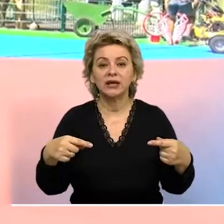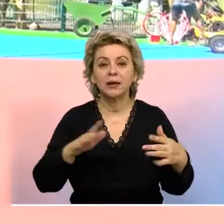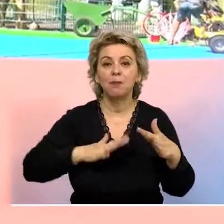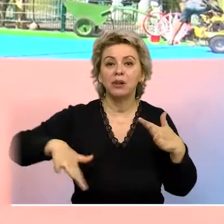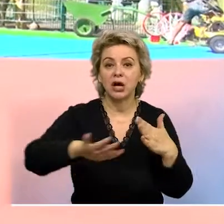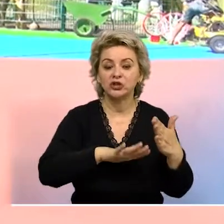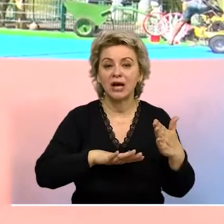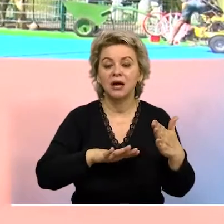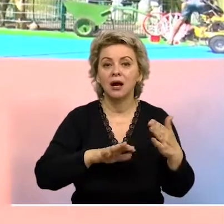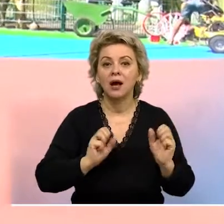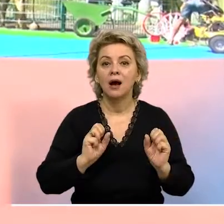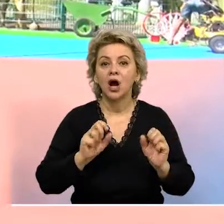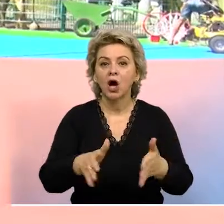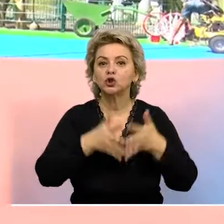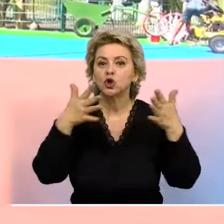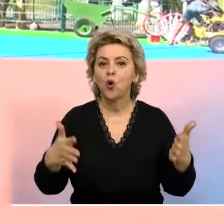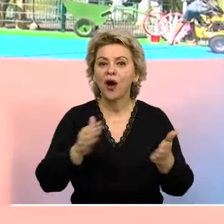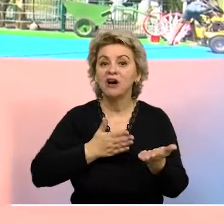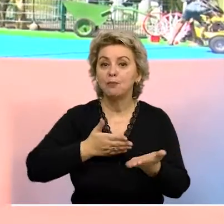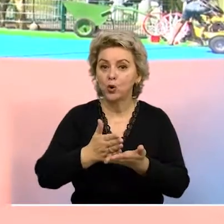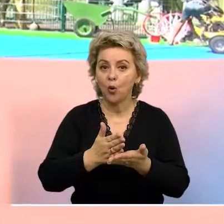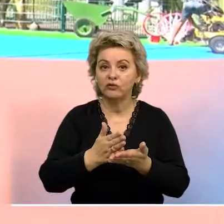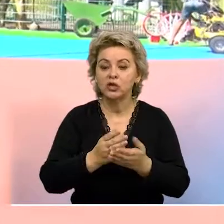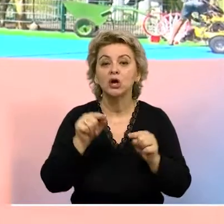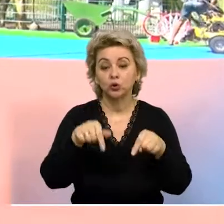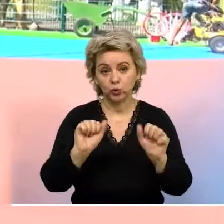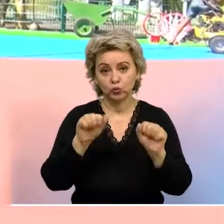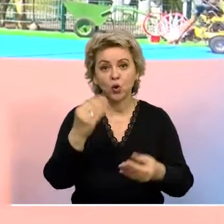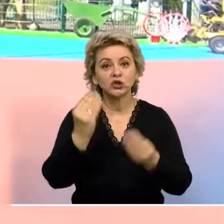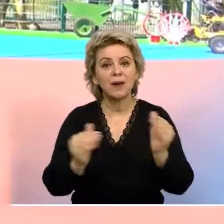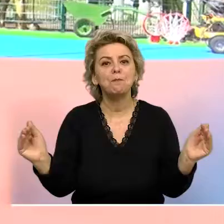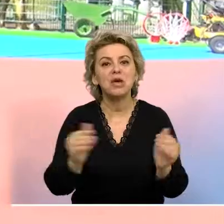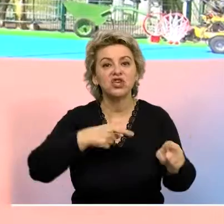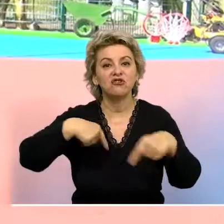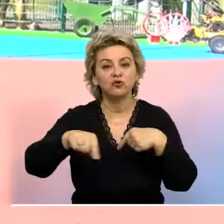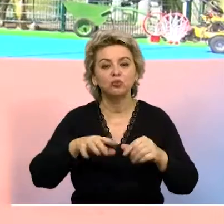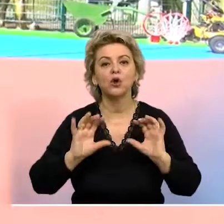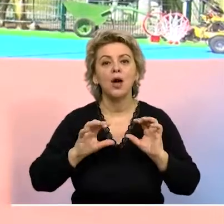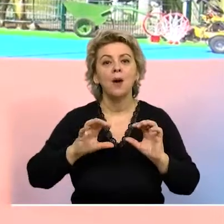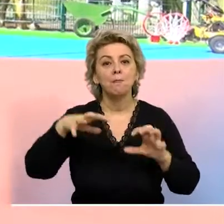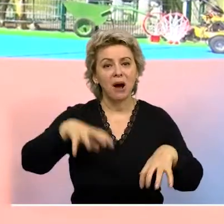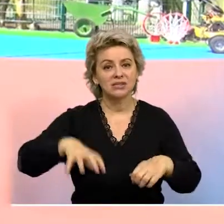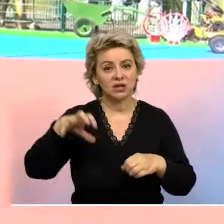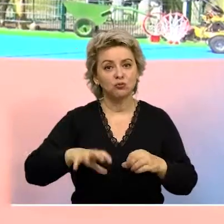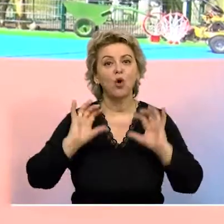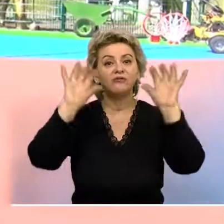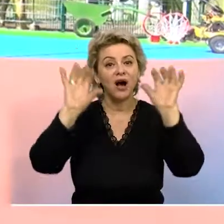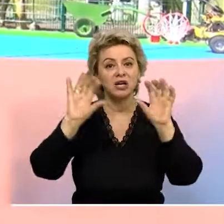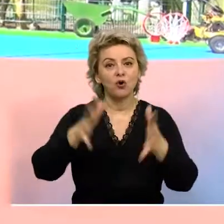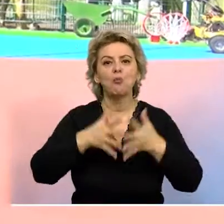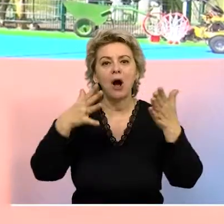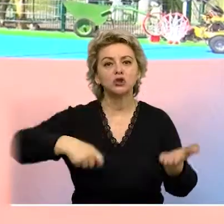в отличие от других площадок, она как бы широкого профиля. Тут, значит, можно играть мини-футбол,